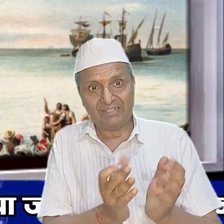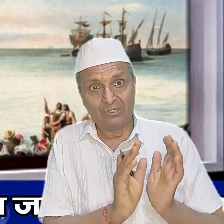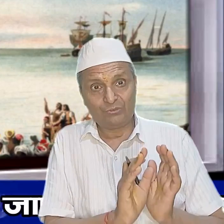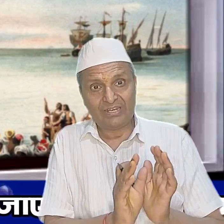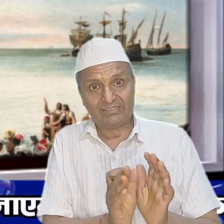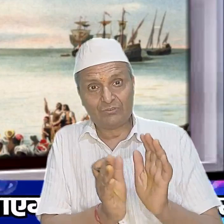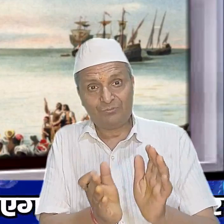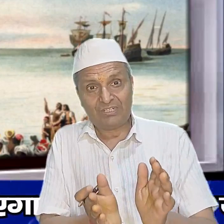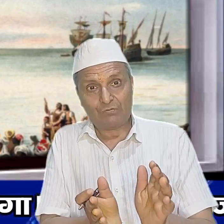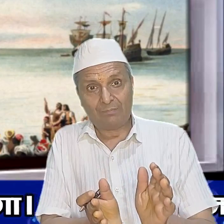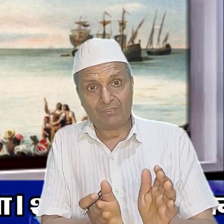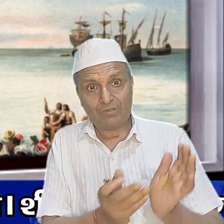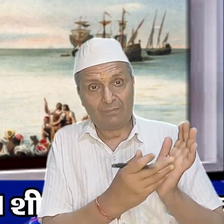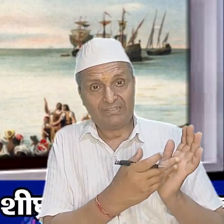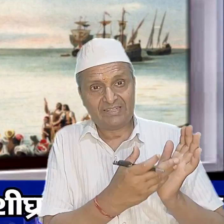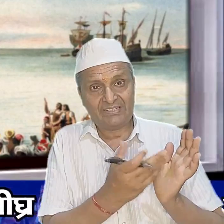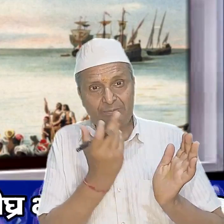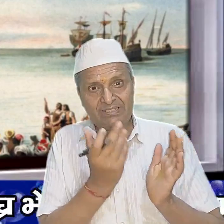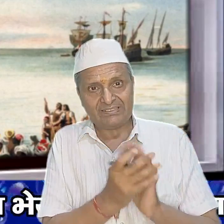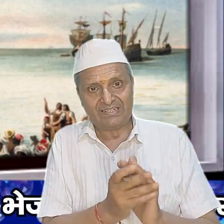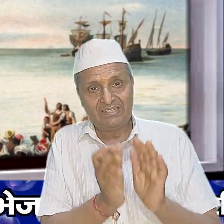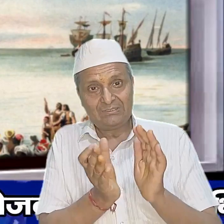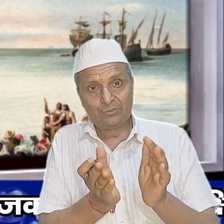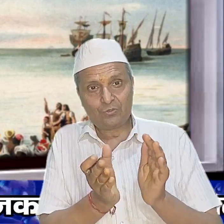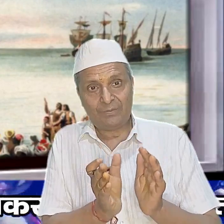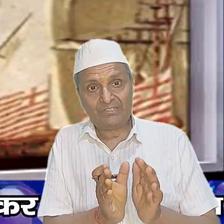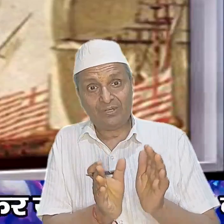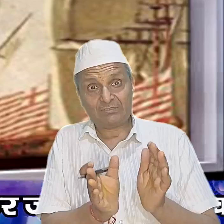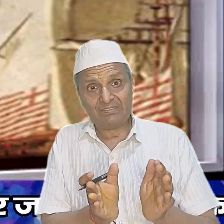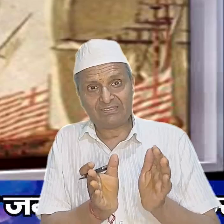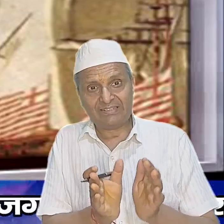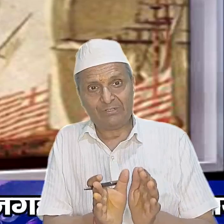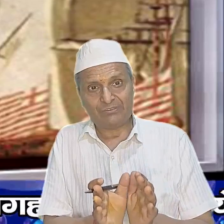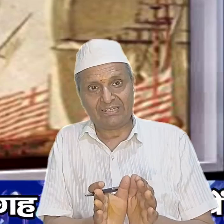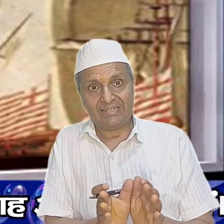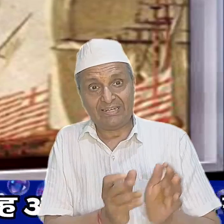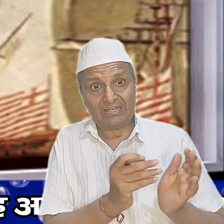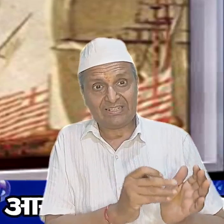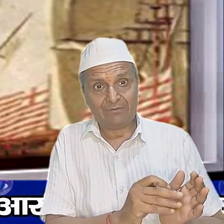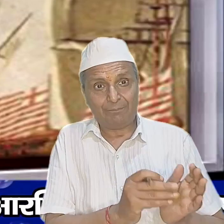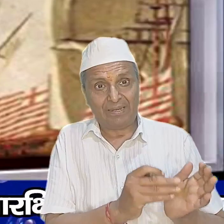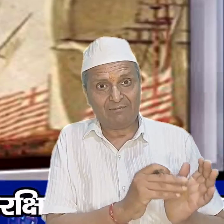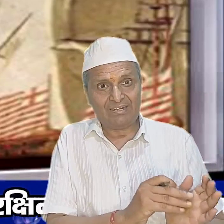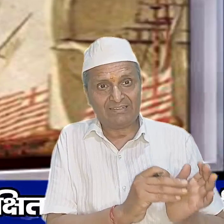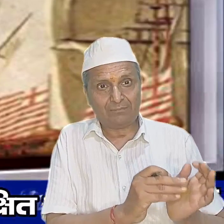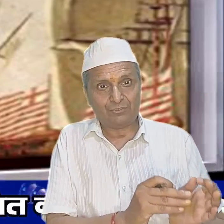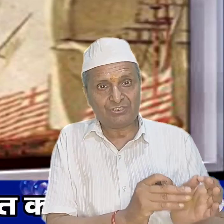फ्रांसिस जेवियर इसका नाम था। बर्बरता, क्रूरता, ऐसा नंगा नाच जो आप सोच नहीं